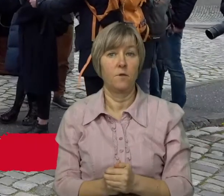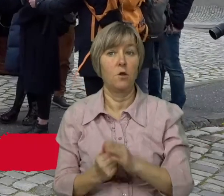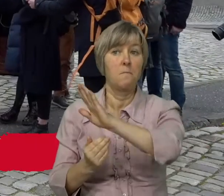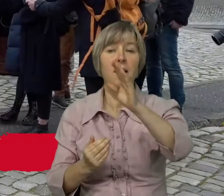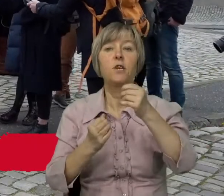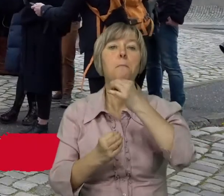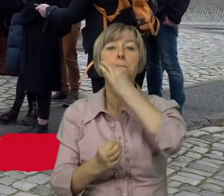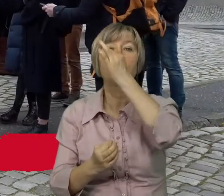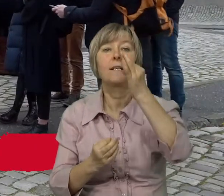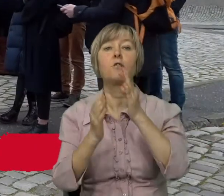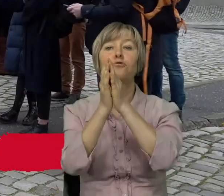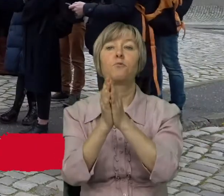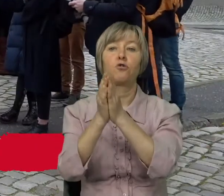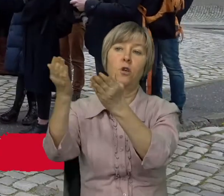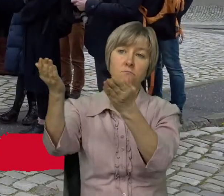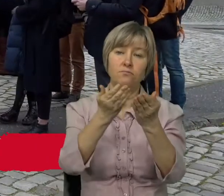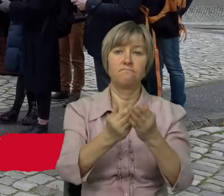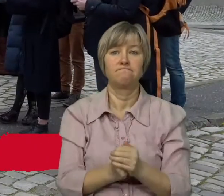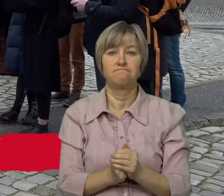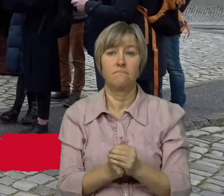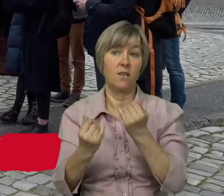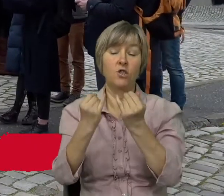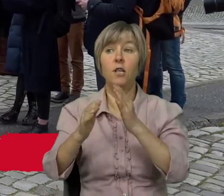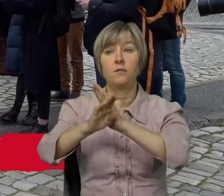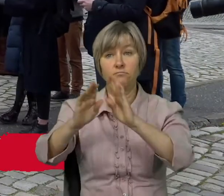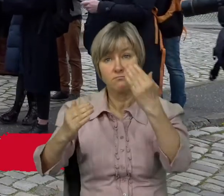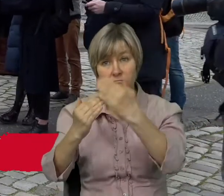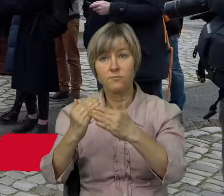proszę. A jeżeli nie, to dziękujemy za dzisiaj i do zobaczenia.